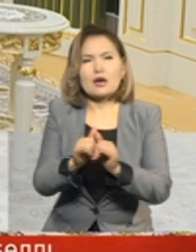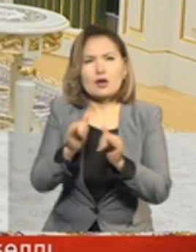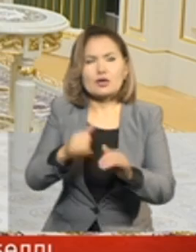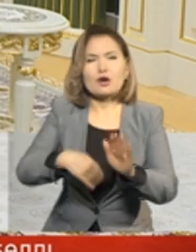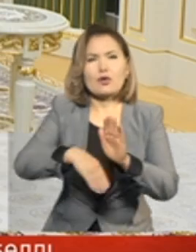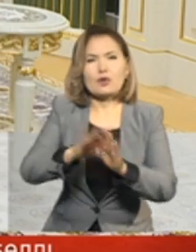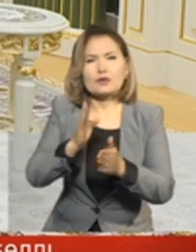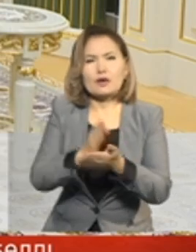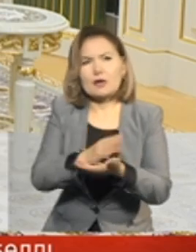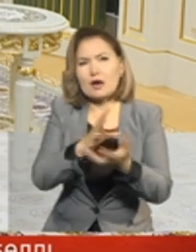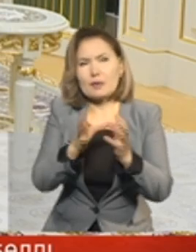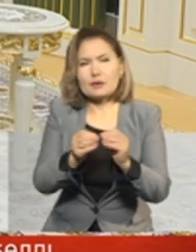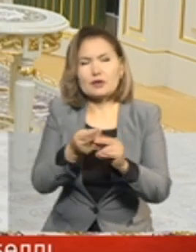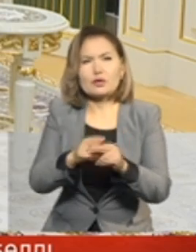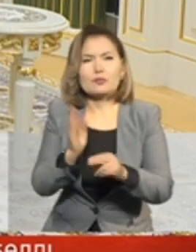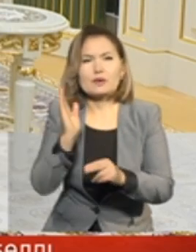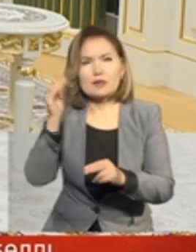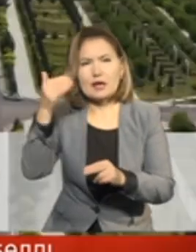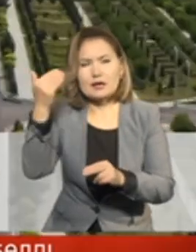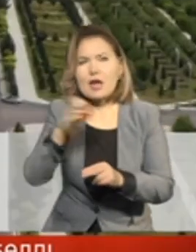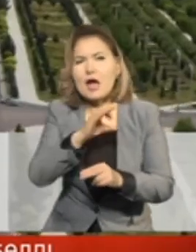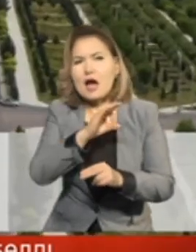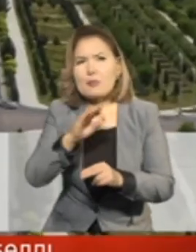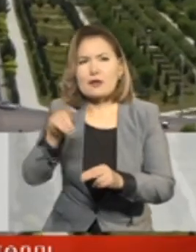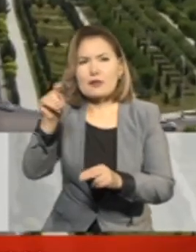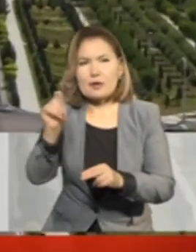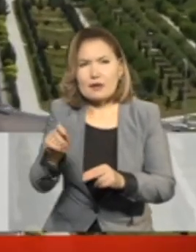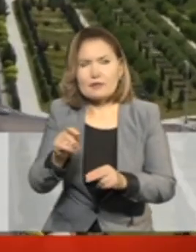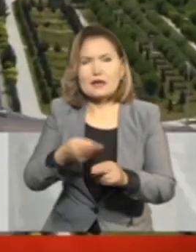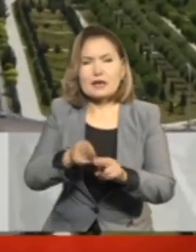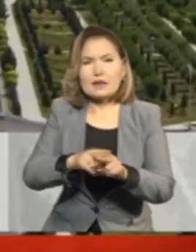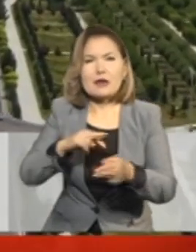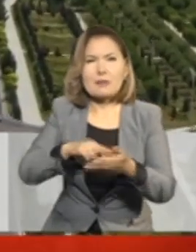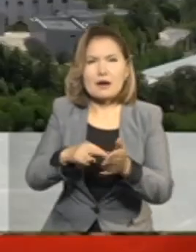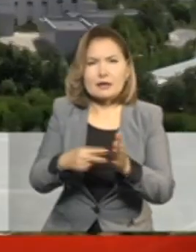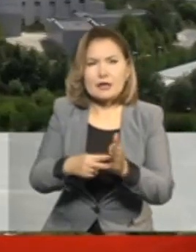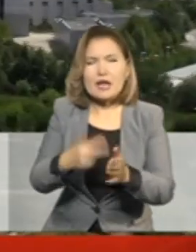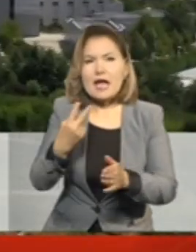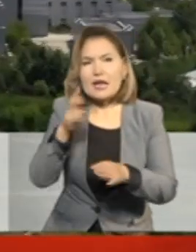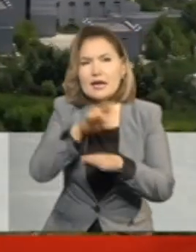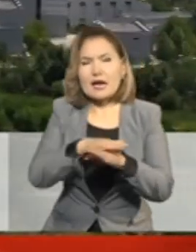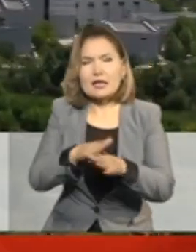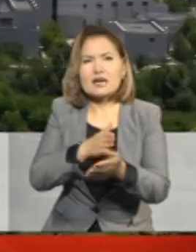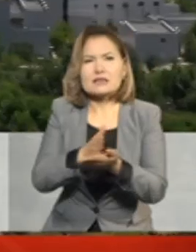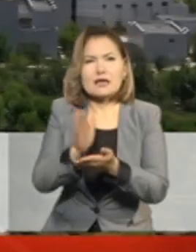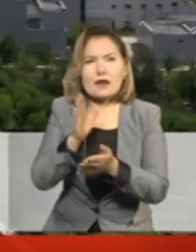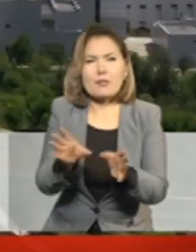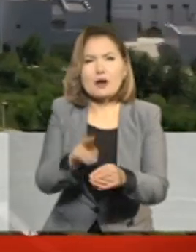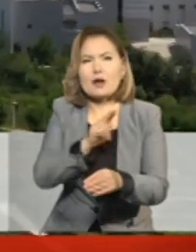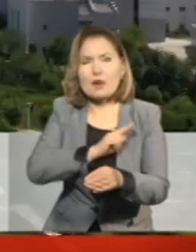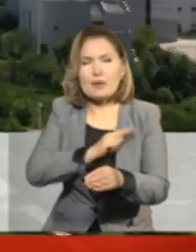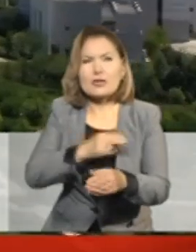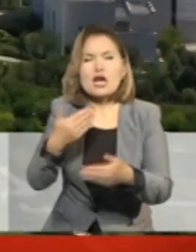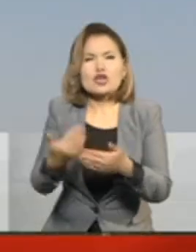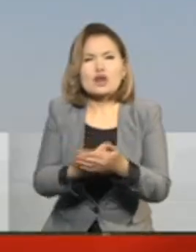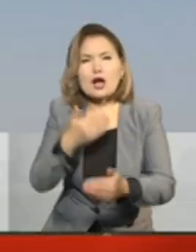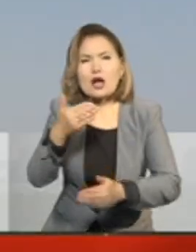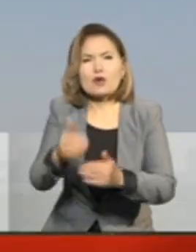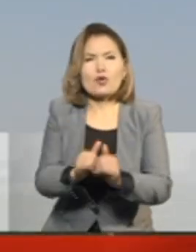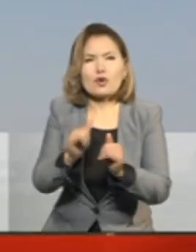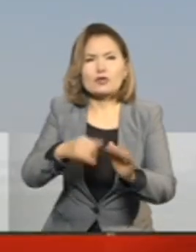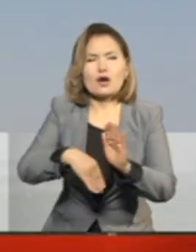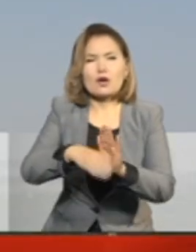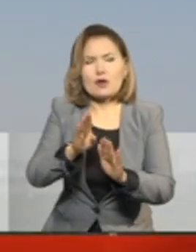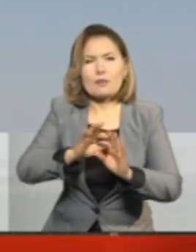келе жатқанын атап өтті. Әрі Түркменстанға ресми сапарының мақсаты екі елдің стратегиялық серіктестігін жаңа деңгейге